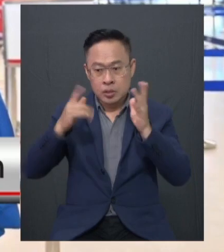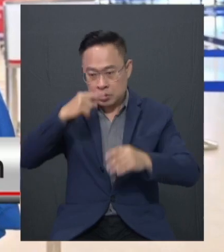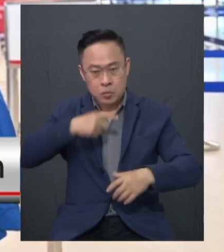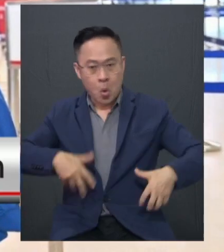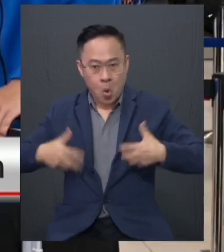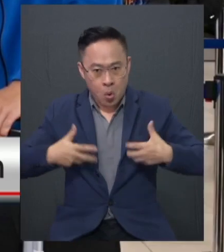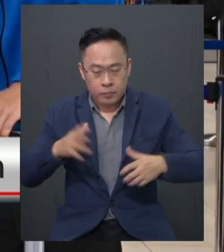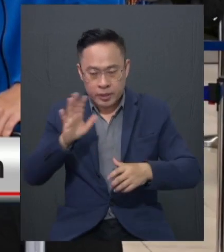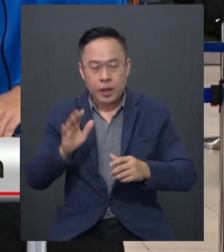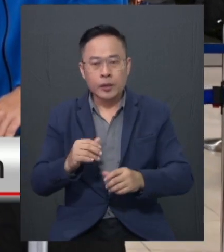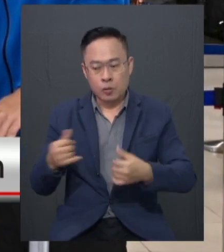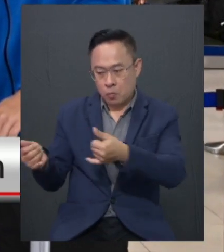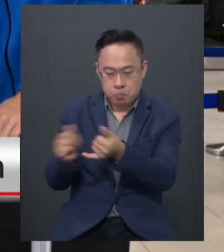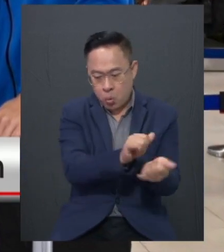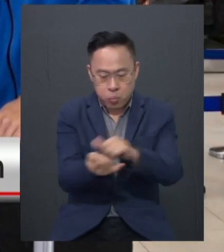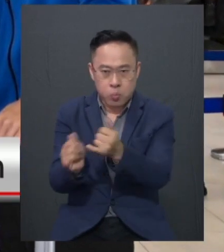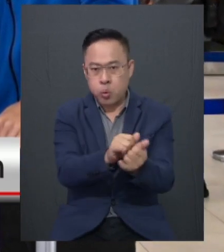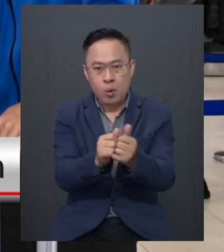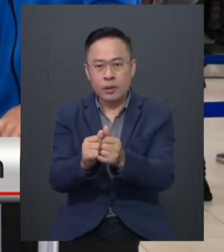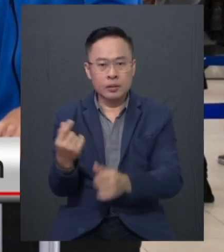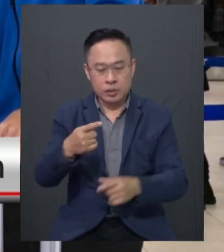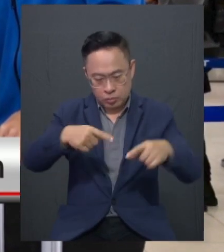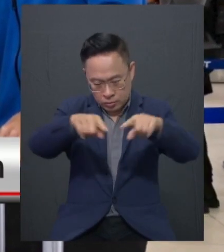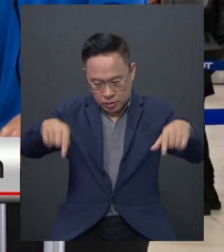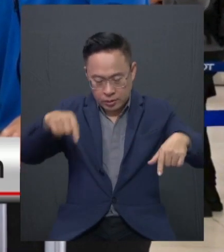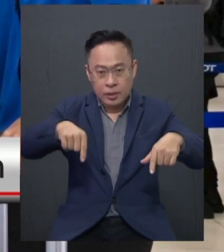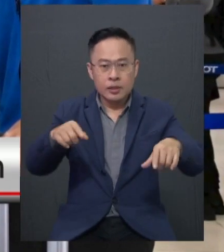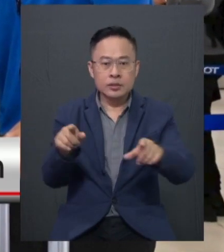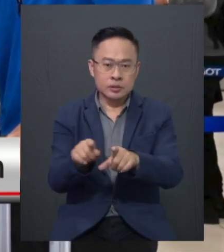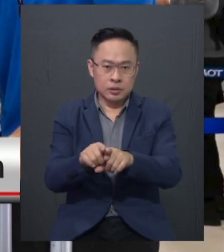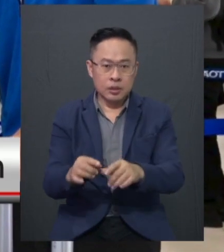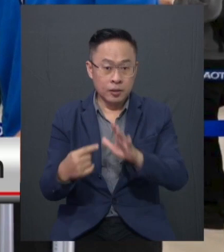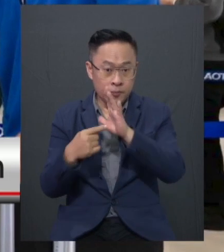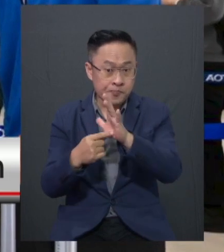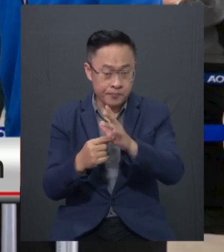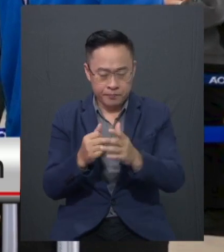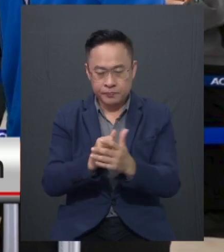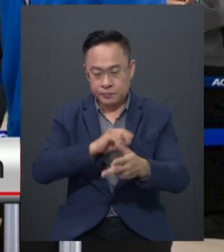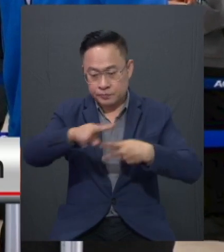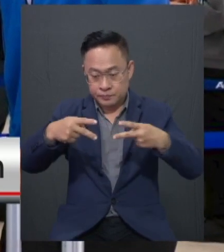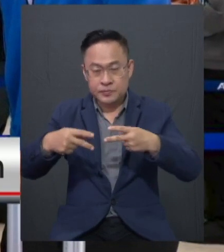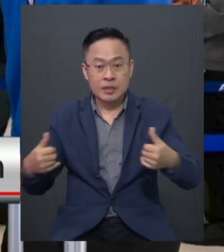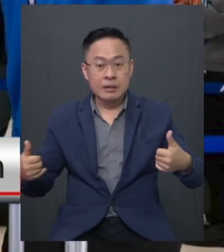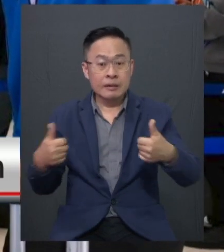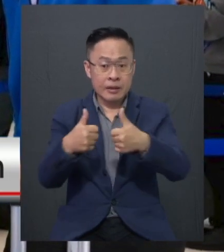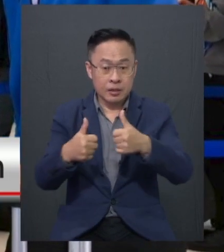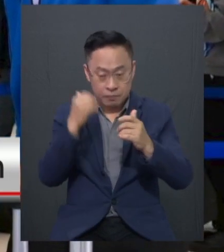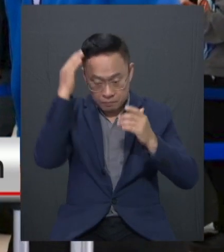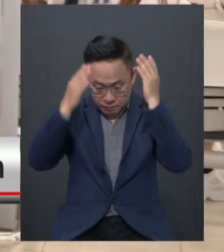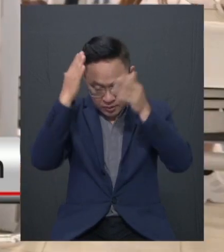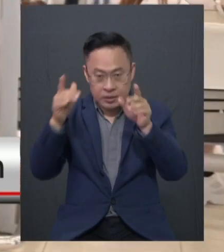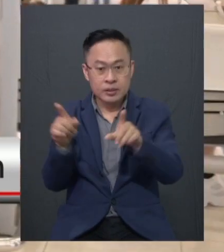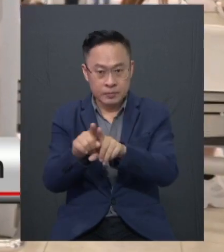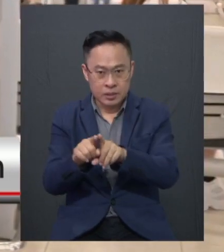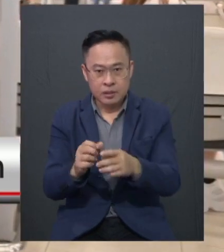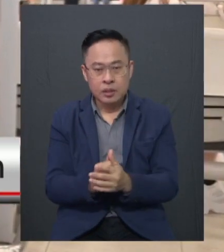าเล่นนอกเกมไม่ใช่มานอกสนามกันเราเล่นในรอบรองได้ดีมีประสบการณ์มาแล้วเราต้องพร้อมสู้กับพวกเขาพ